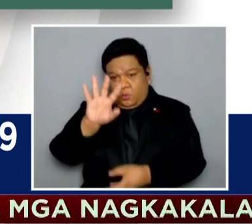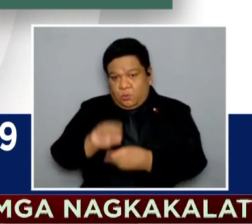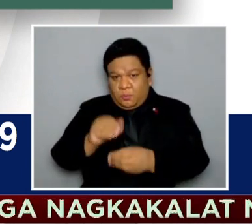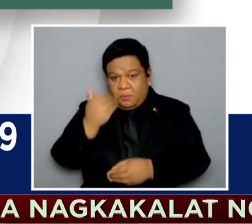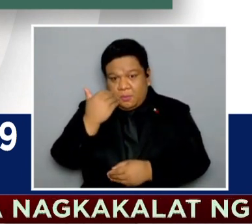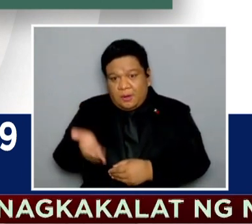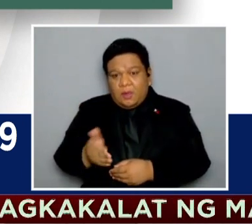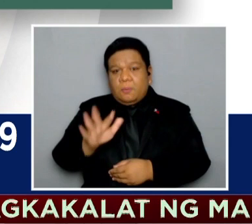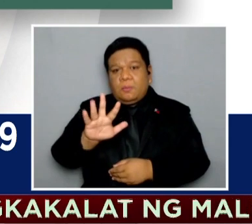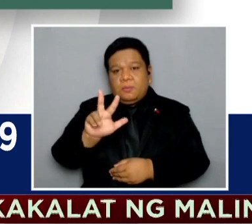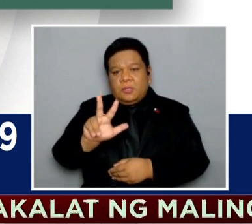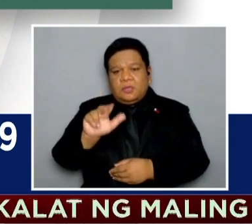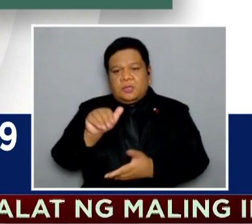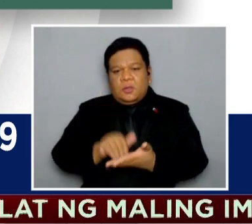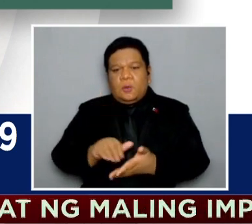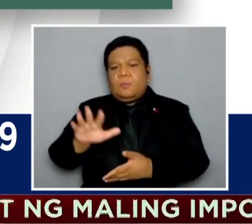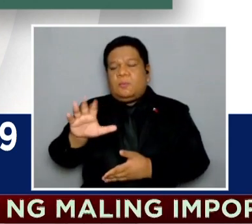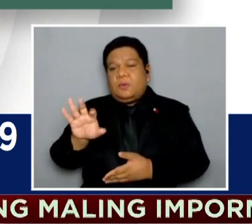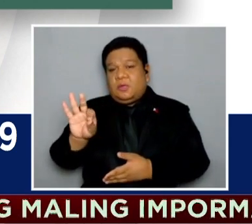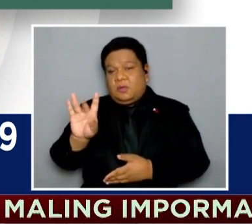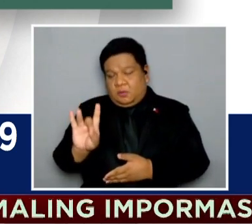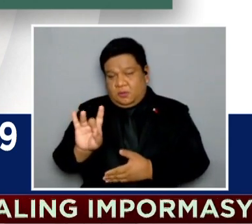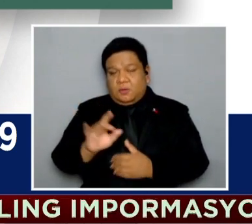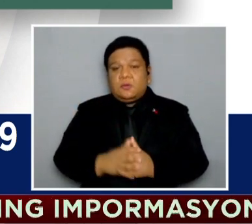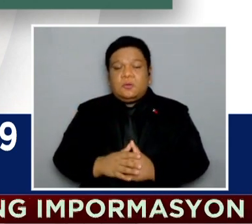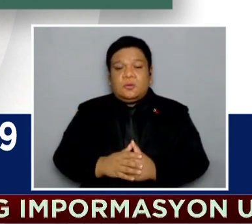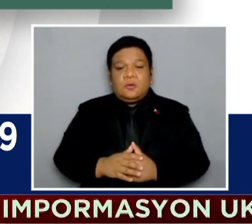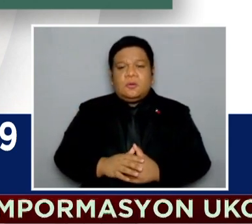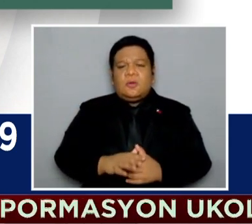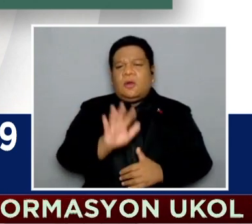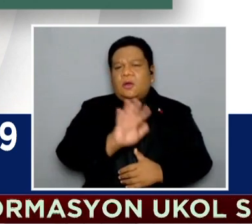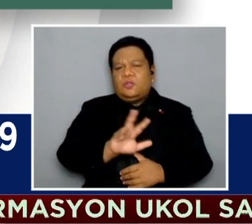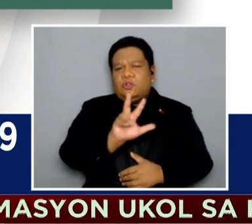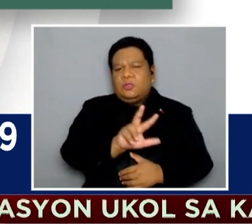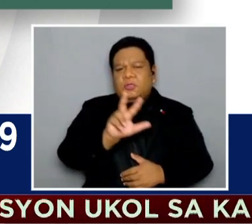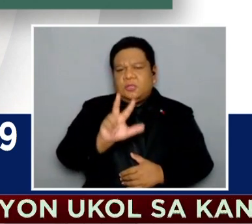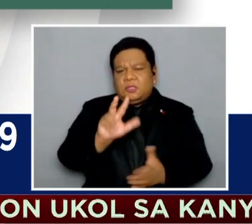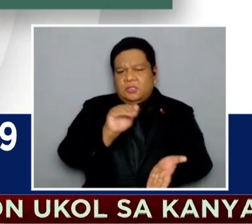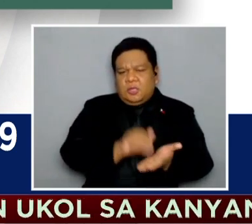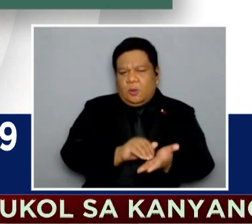53,598 na kabuang bilang, habang higit na 33,000 na